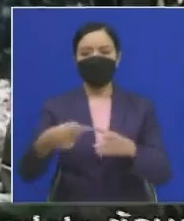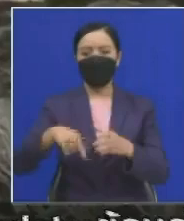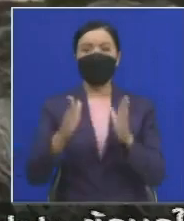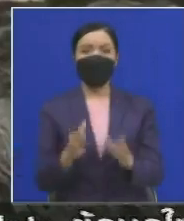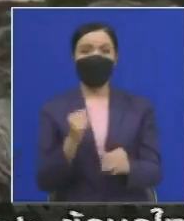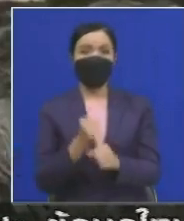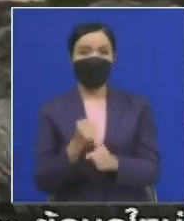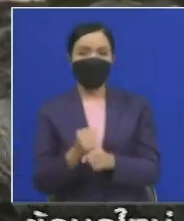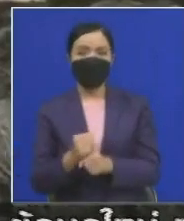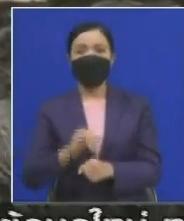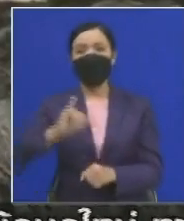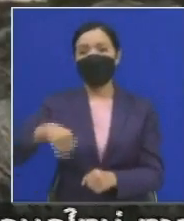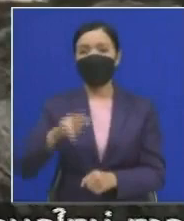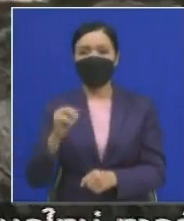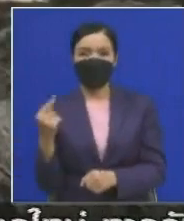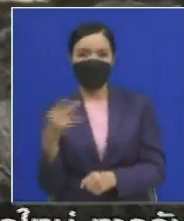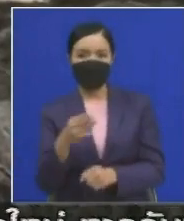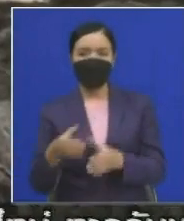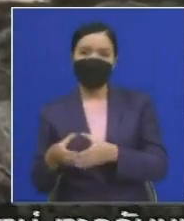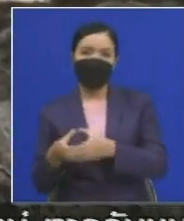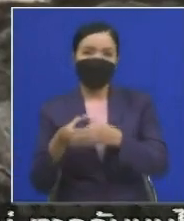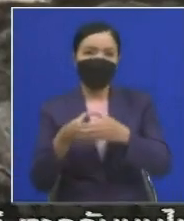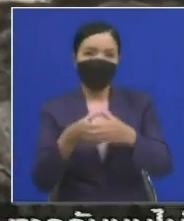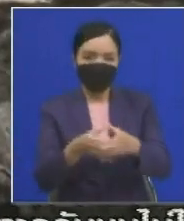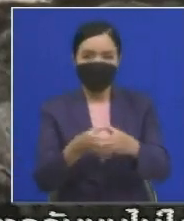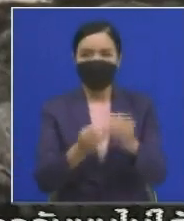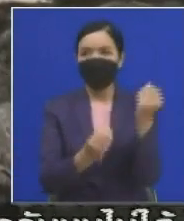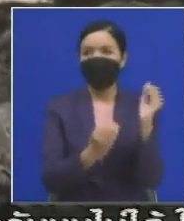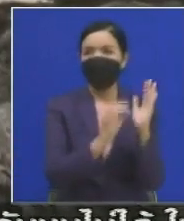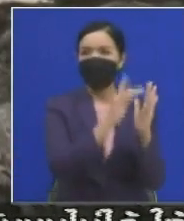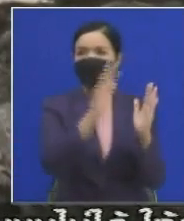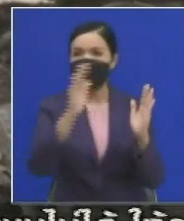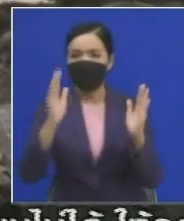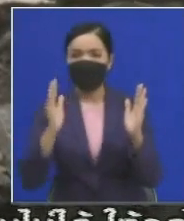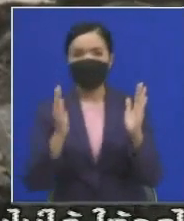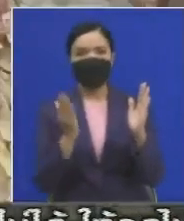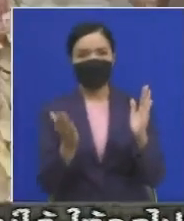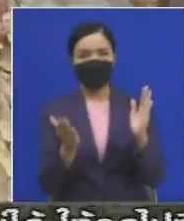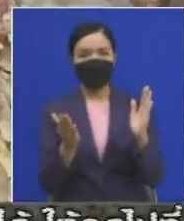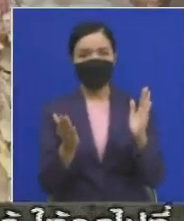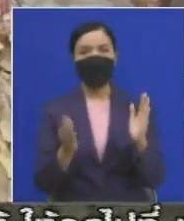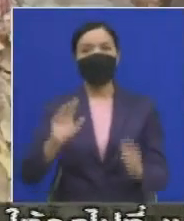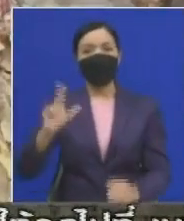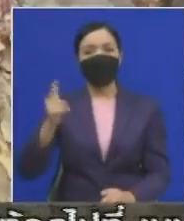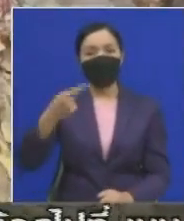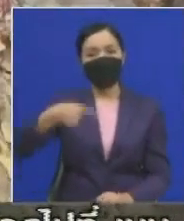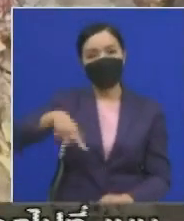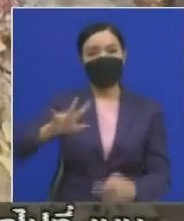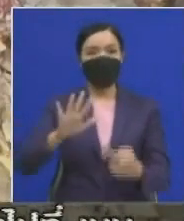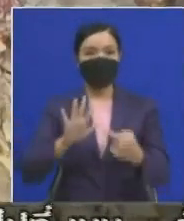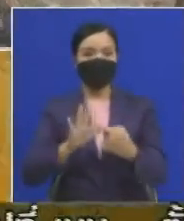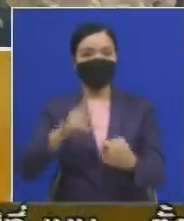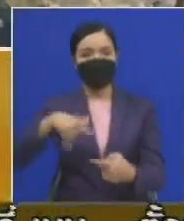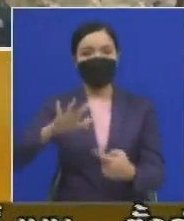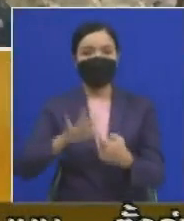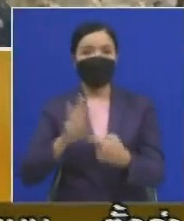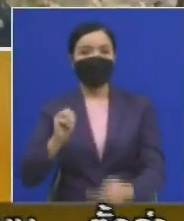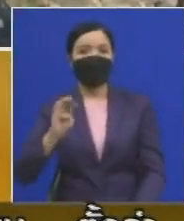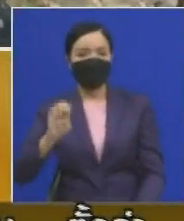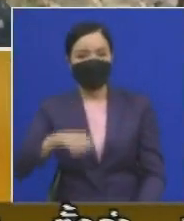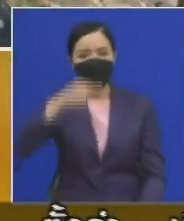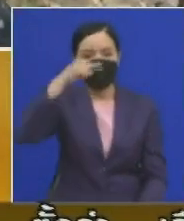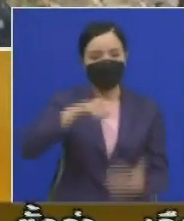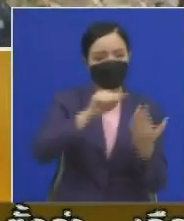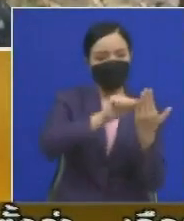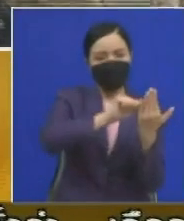เข้าไปถึงบริเวณป่าหวยปิล๊คในเขตอุทยานทองผาภูมิคางจากชายแดนทเม